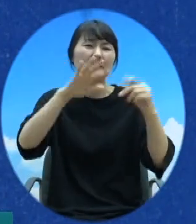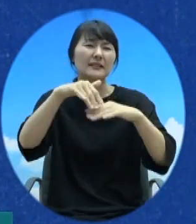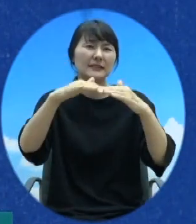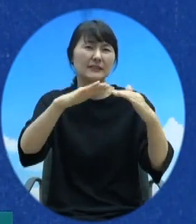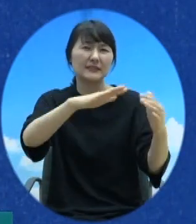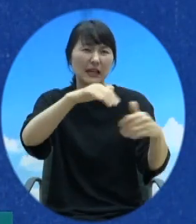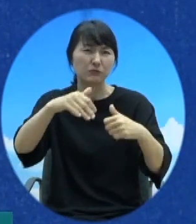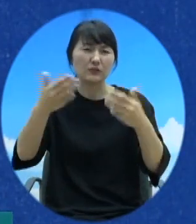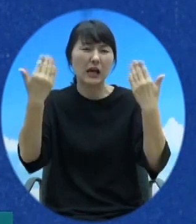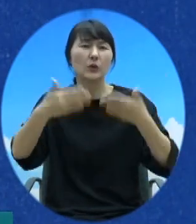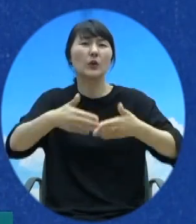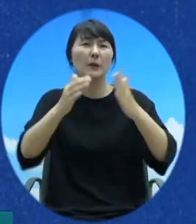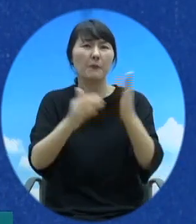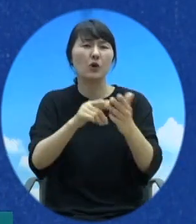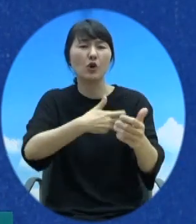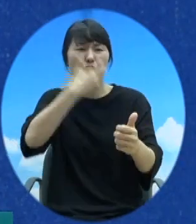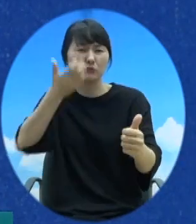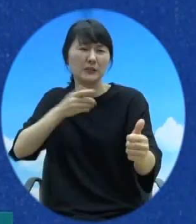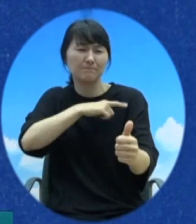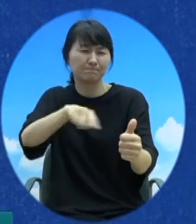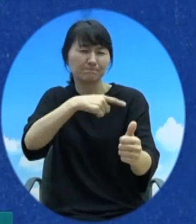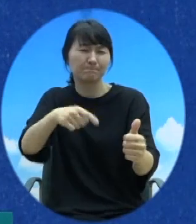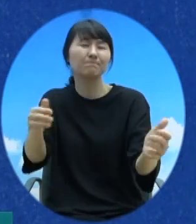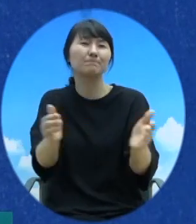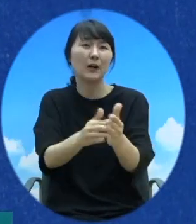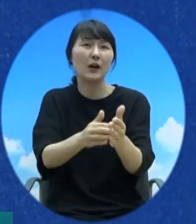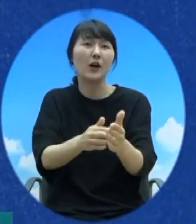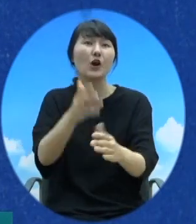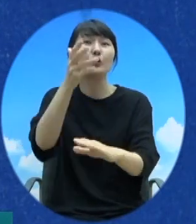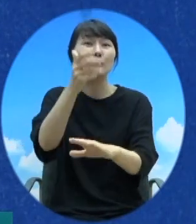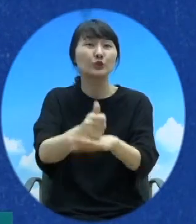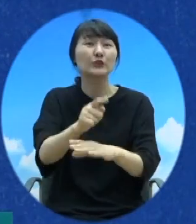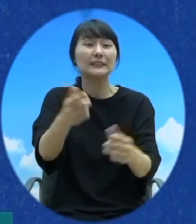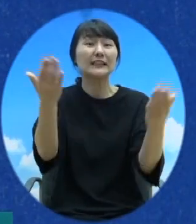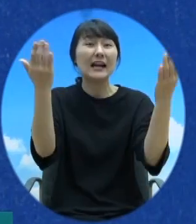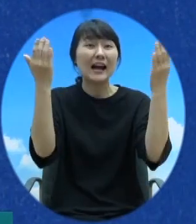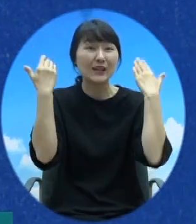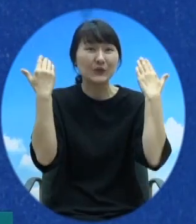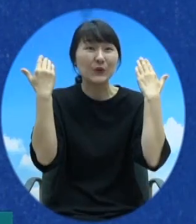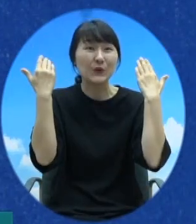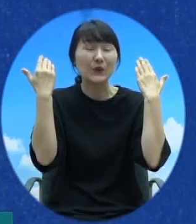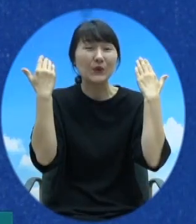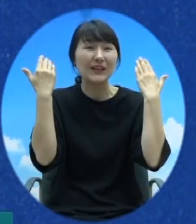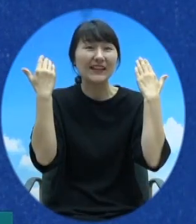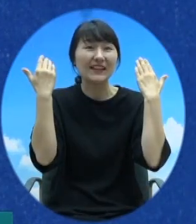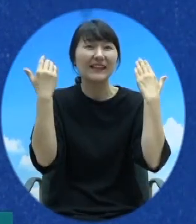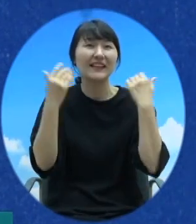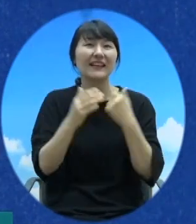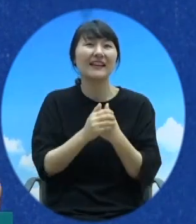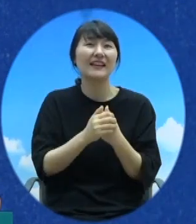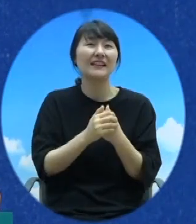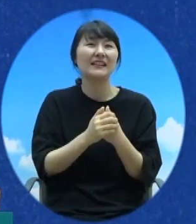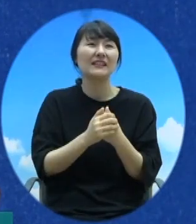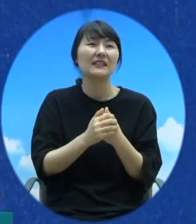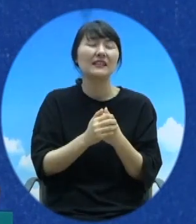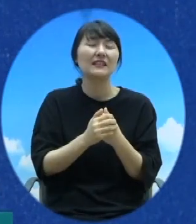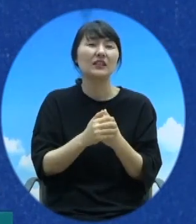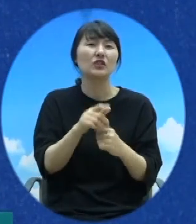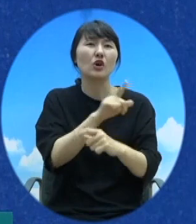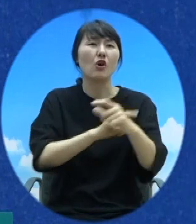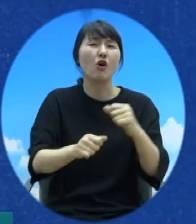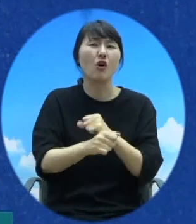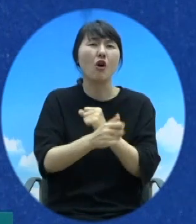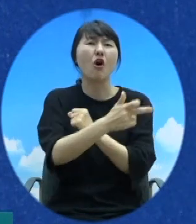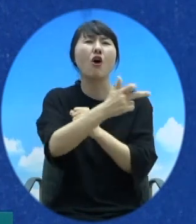세워서 그들에게 꿈을 키워주고 훗날에는 그 학교가 큰 규모로 자라나서